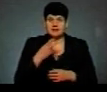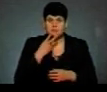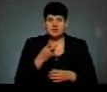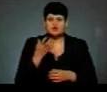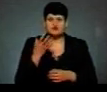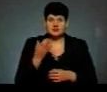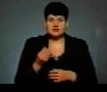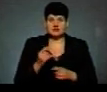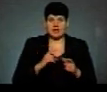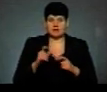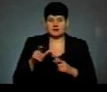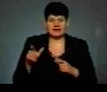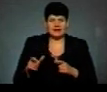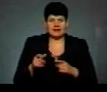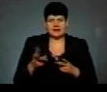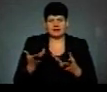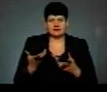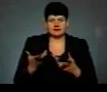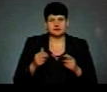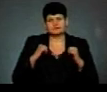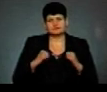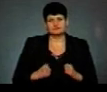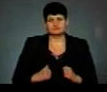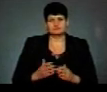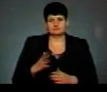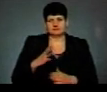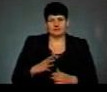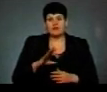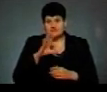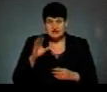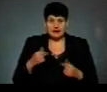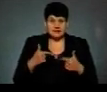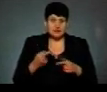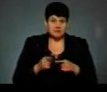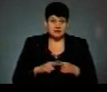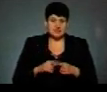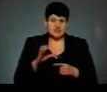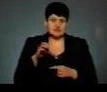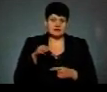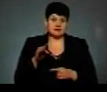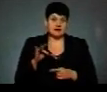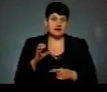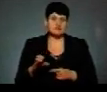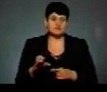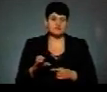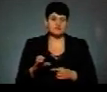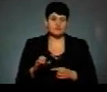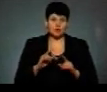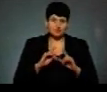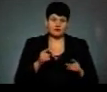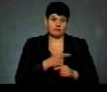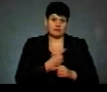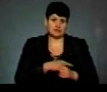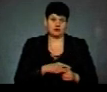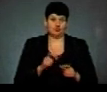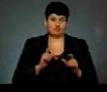студентів, які би не емоційно реагували, коли вони отримують негативну оцінку. Взагалі іспит – це стрес. І кожного разу це стрес. Особливо іспити в медичному університеті. Сам згадую